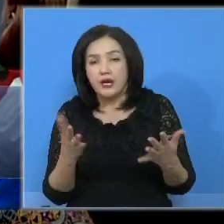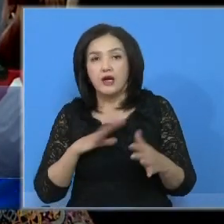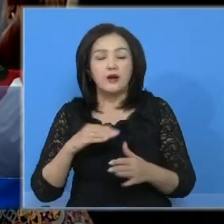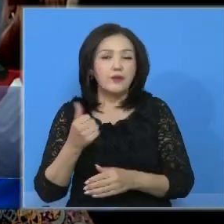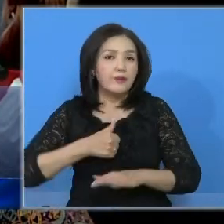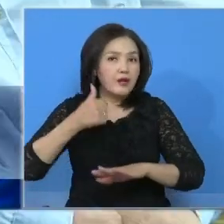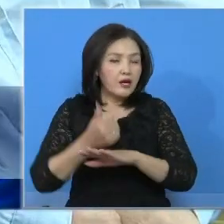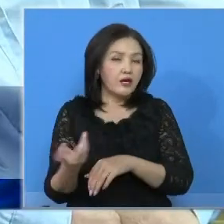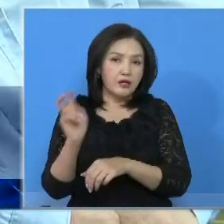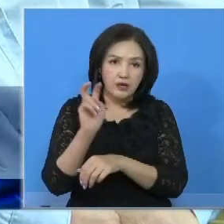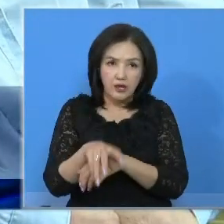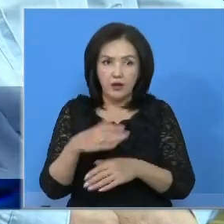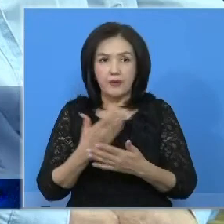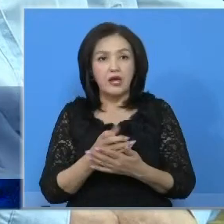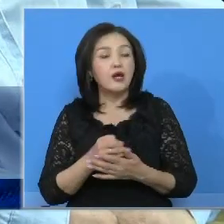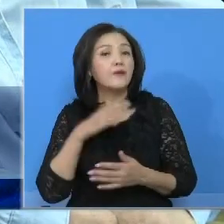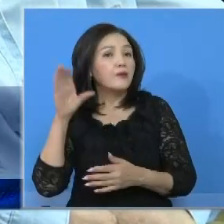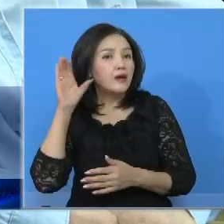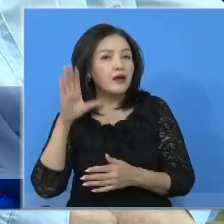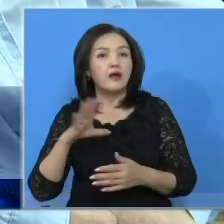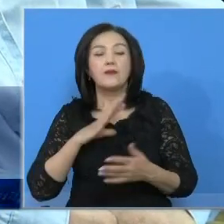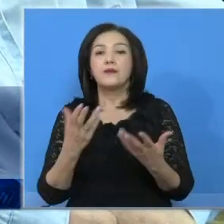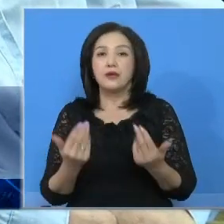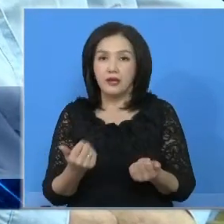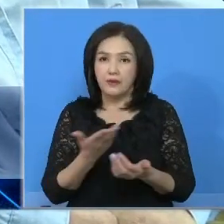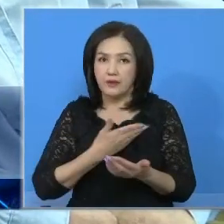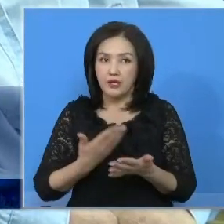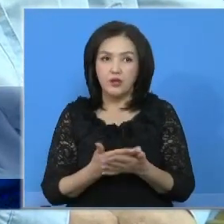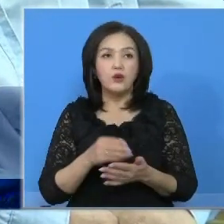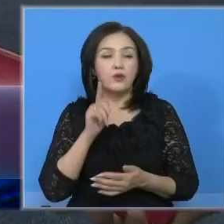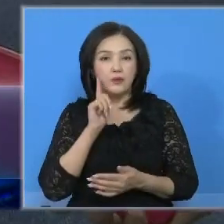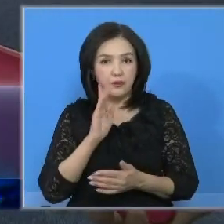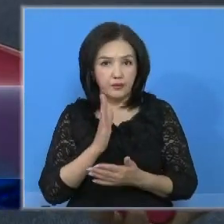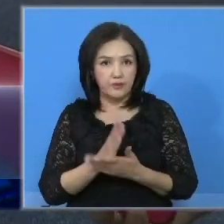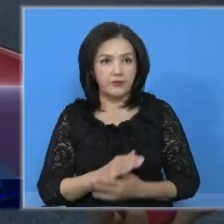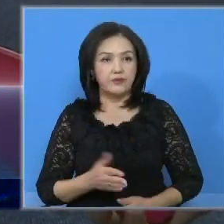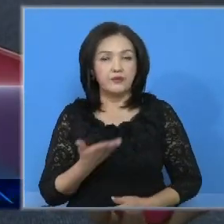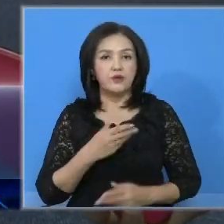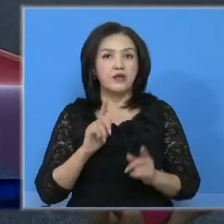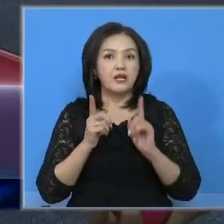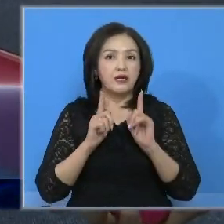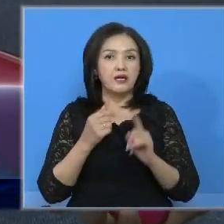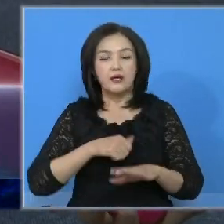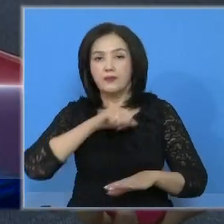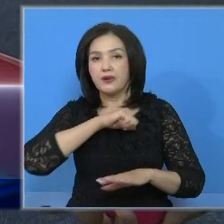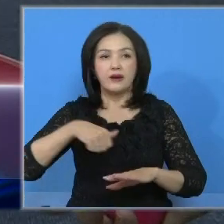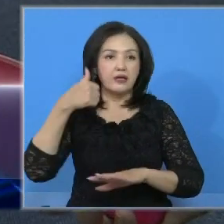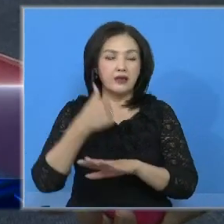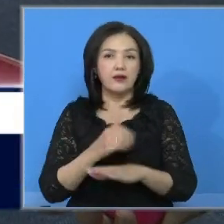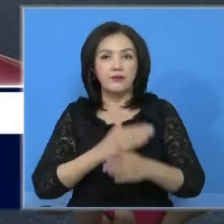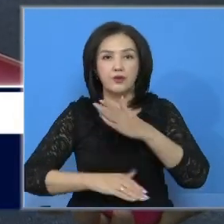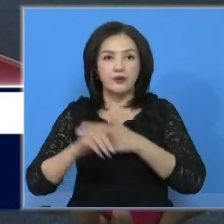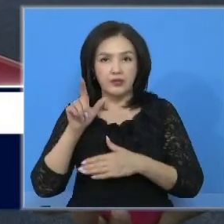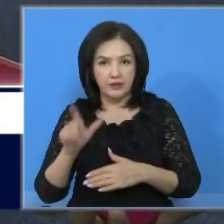органның басшылары келіп, олардың талап тілектерін тыңдайды. Әрине бұл біз үшін тиімді дейді олар. Бұл конференцияда басты мәселелер мүгедек